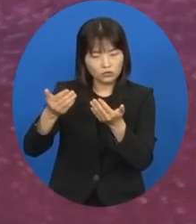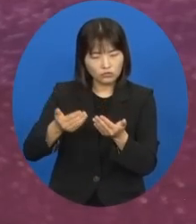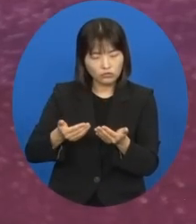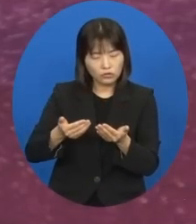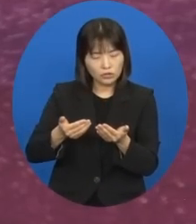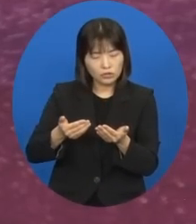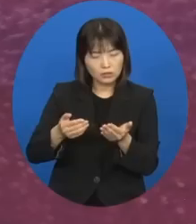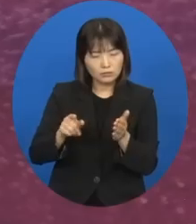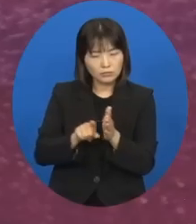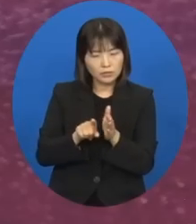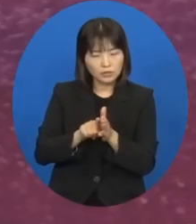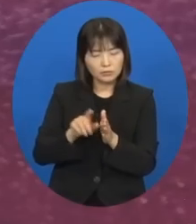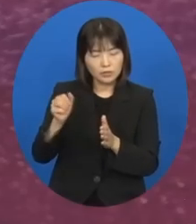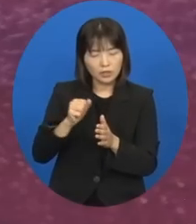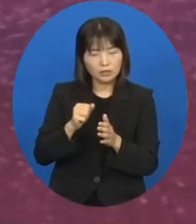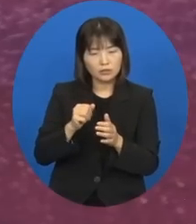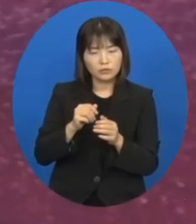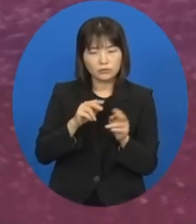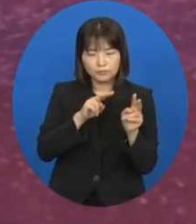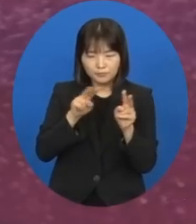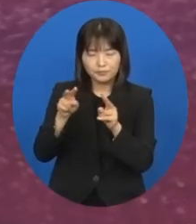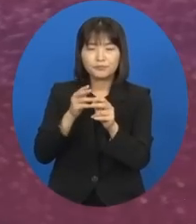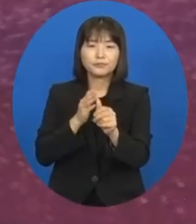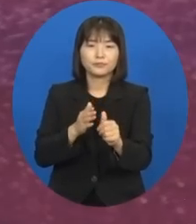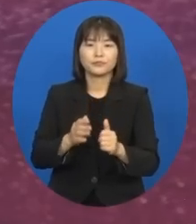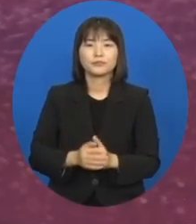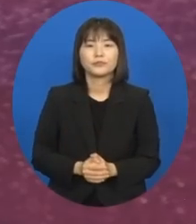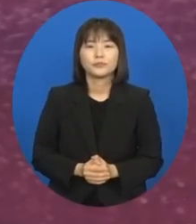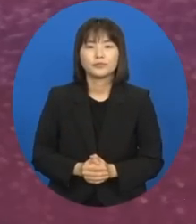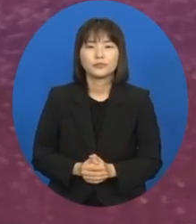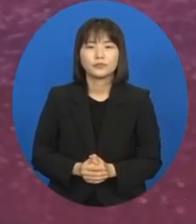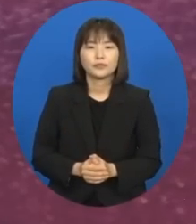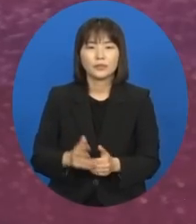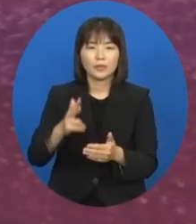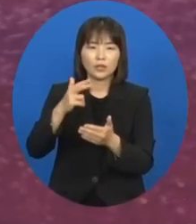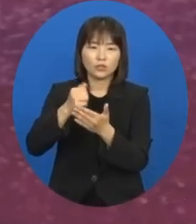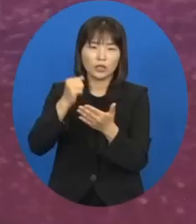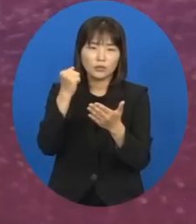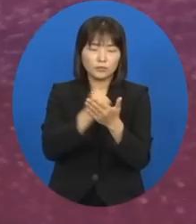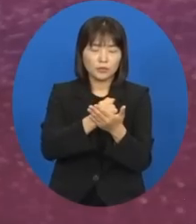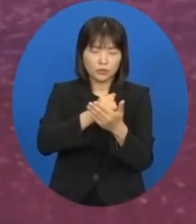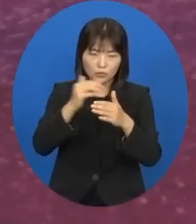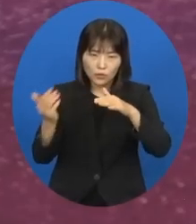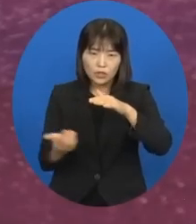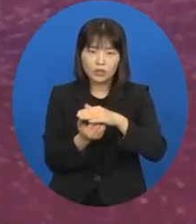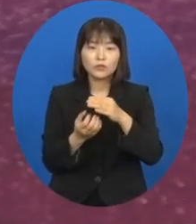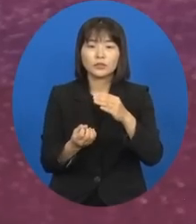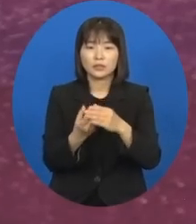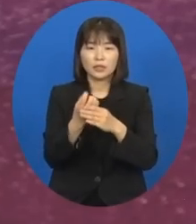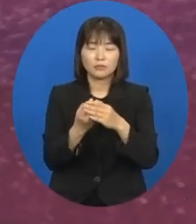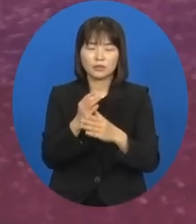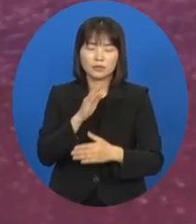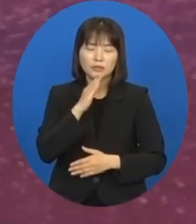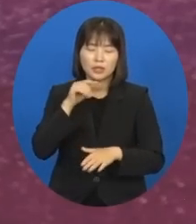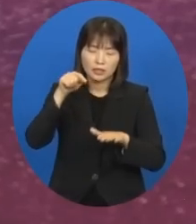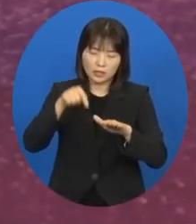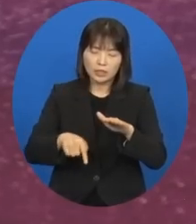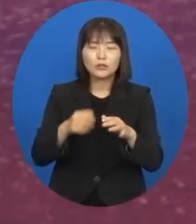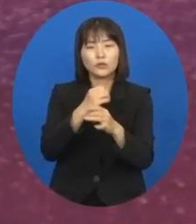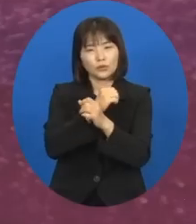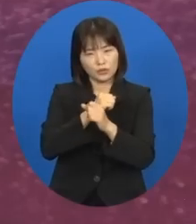믿음으로 주목해 보시기를 바랍니다 주의 피로 이룬 샘물 참 깊고